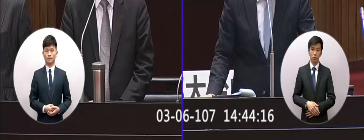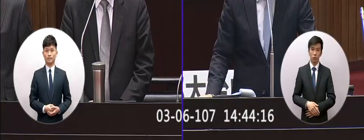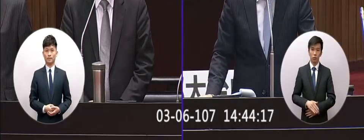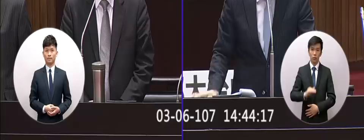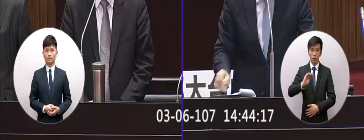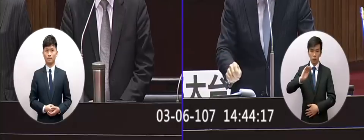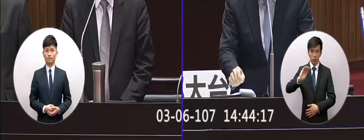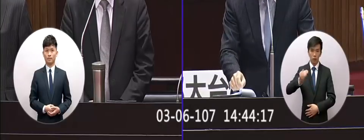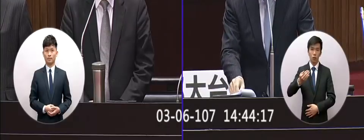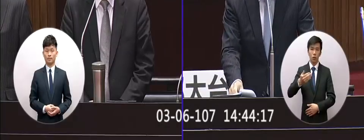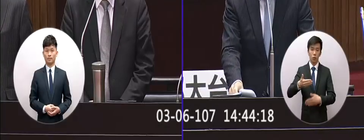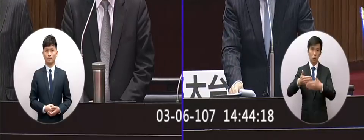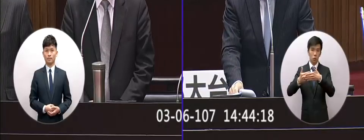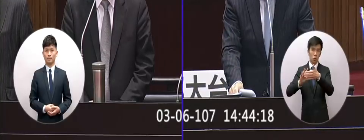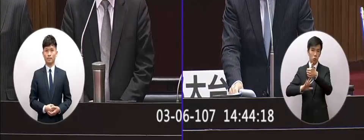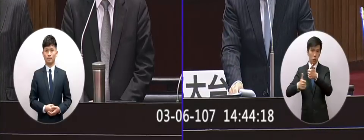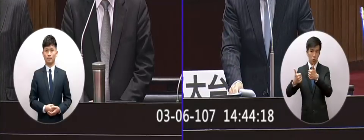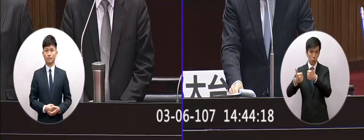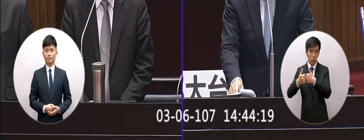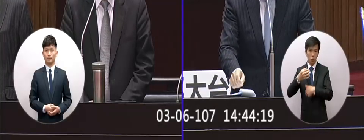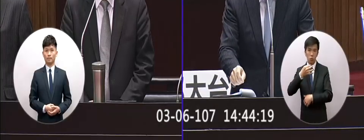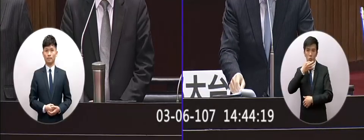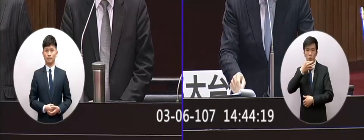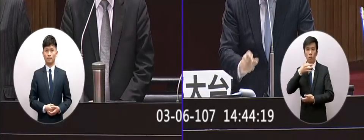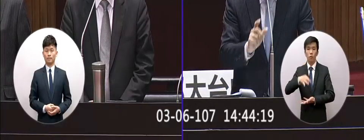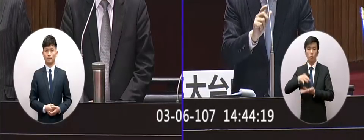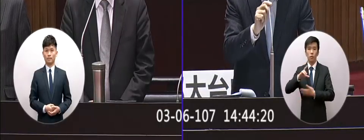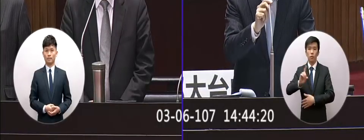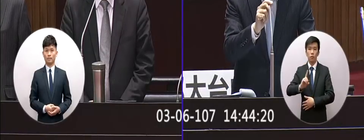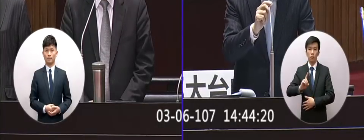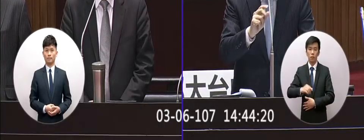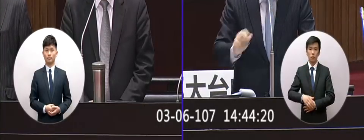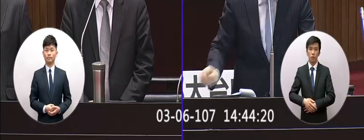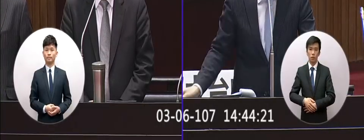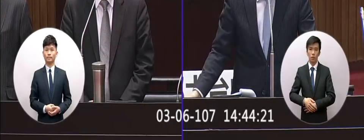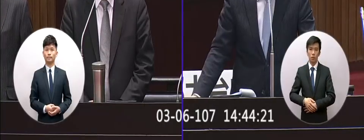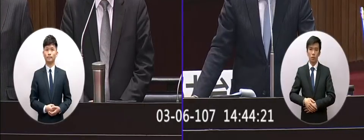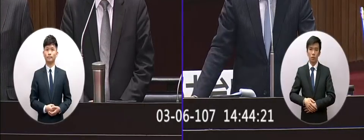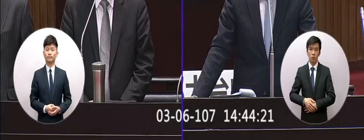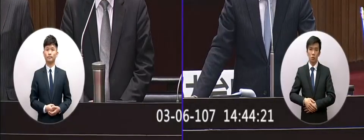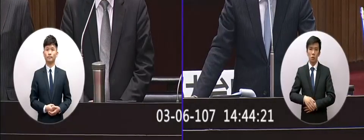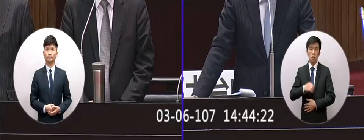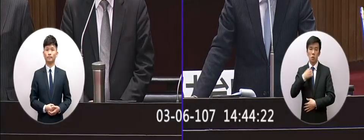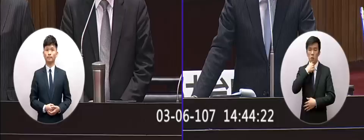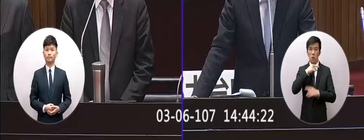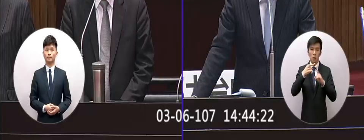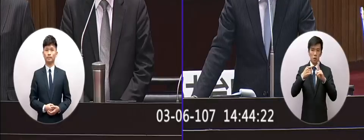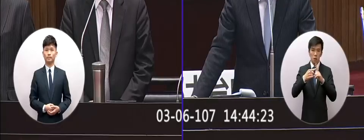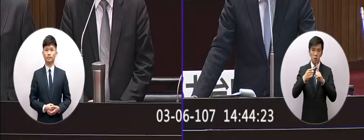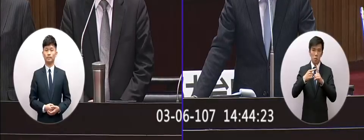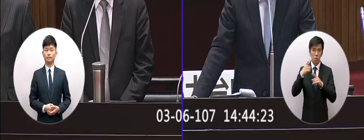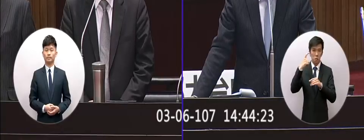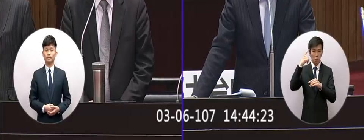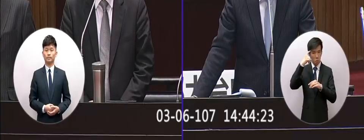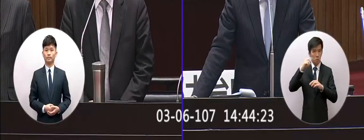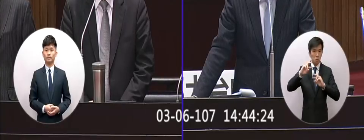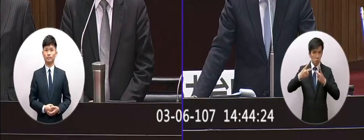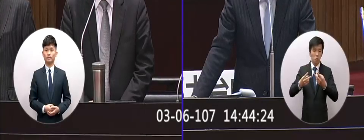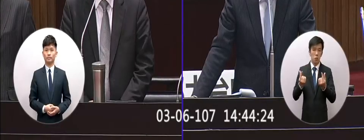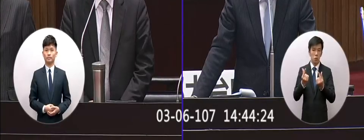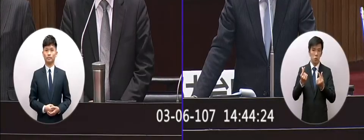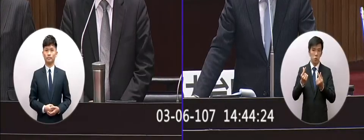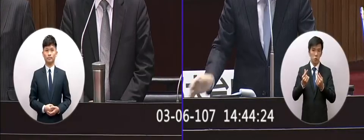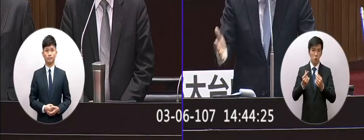会担心的是说，这些利益会因此改变了国人的认同，不管是国家认同或其他认